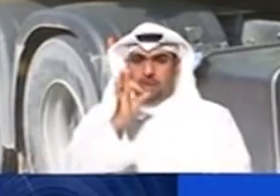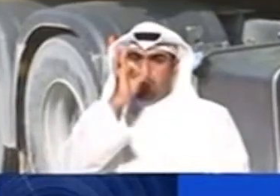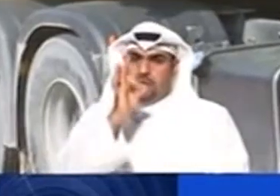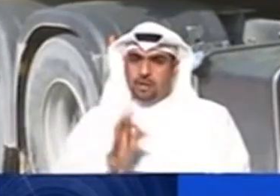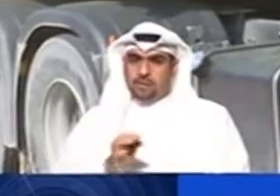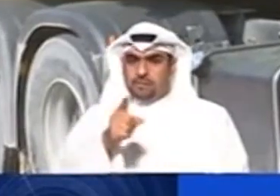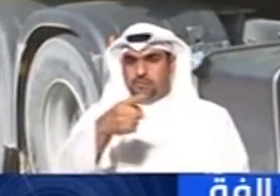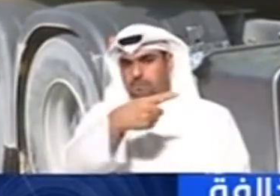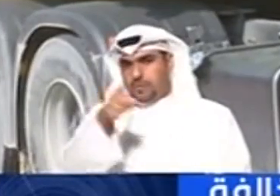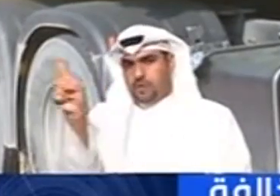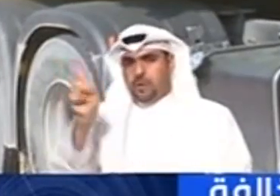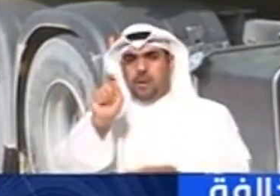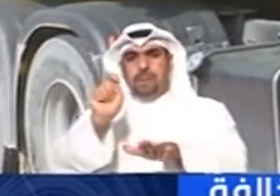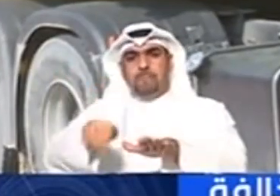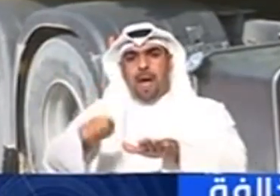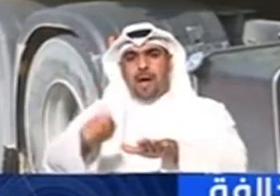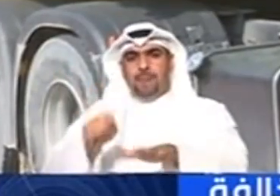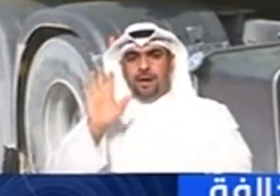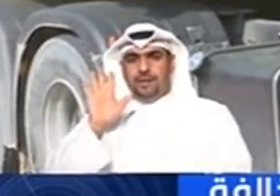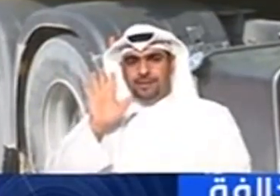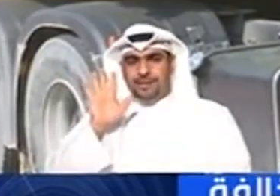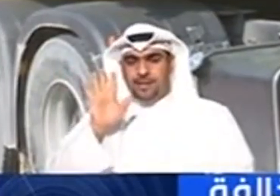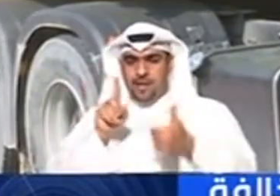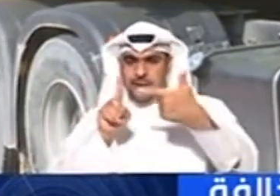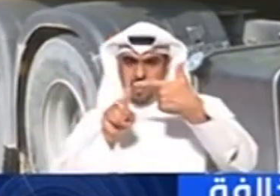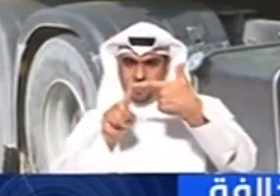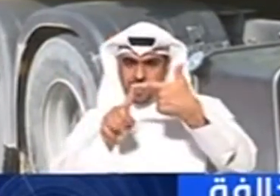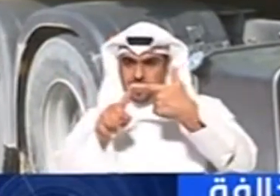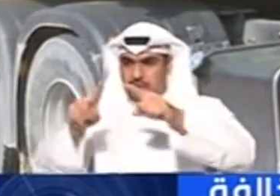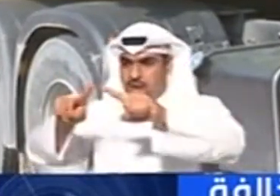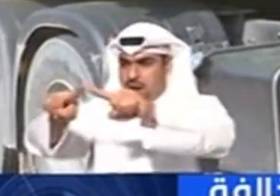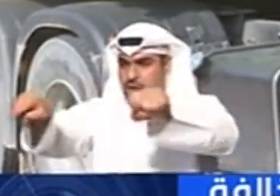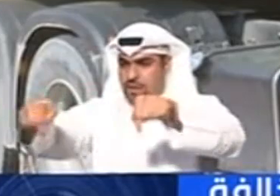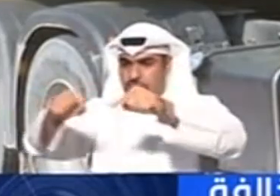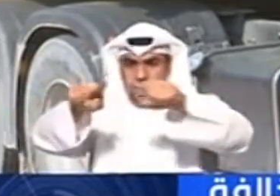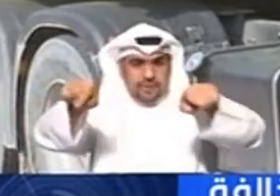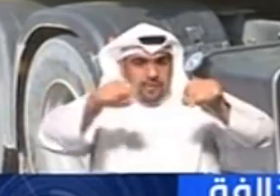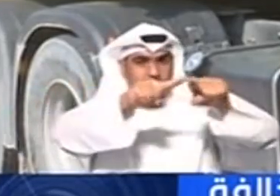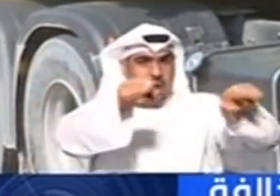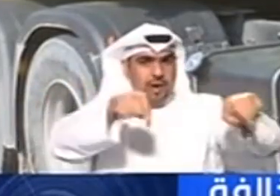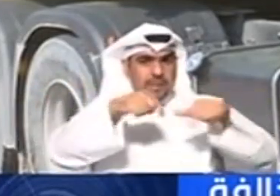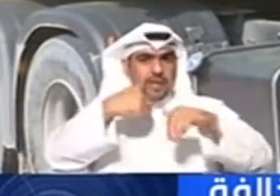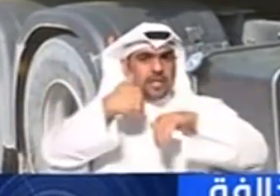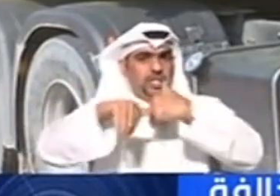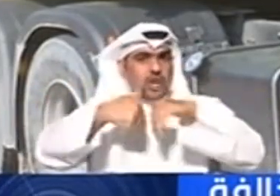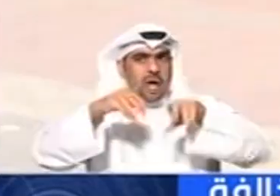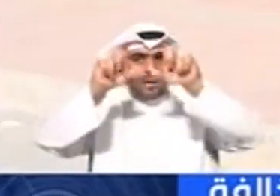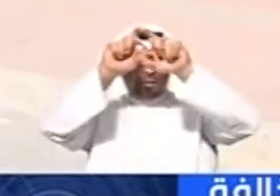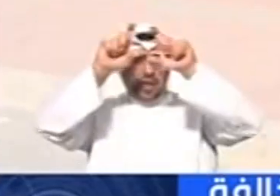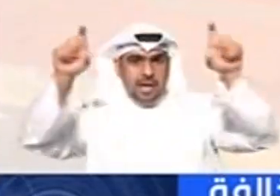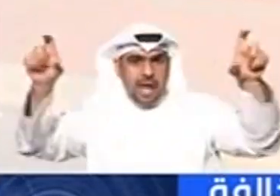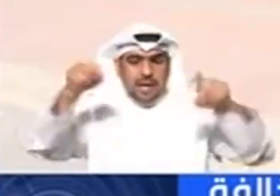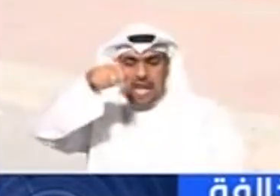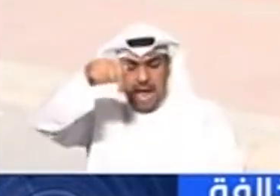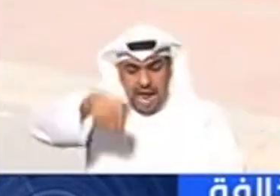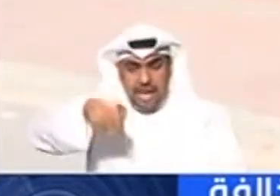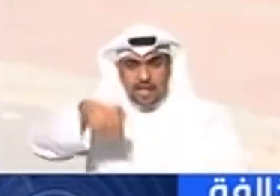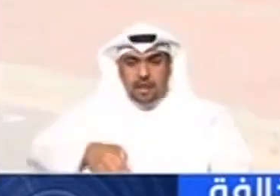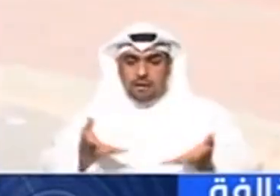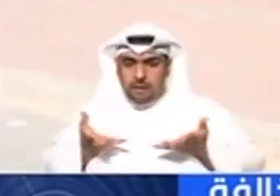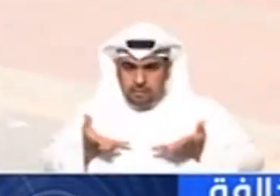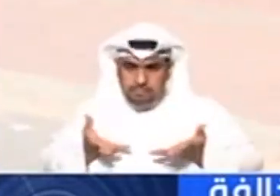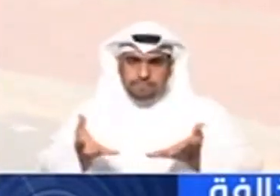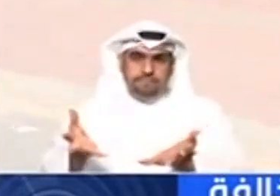يحكم. التعامل الثاني على أملاك الدولة والساحات اللي هي الساحات والميادين والشوارع، الإزالة الفورية بمعية